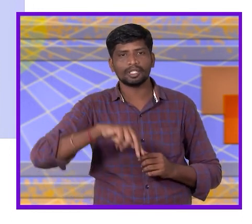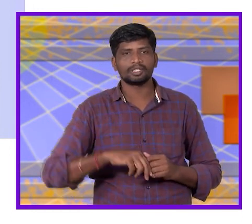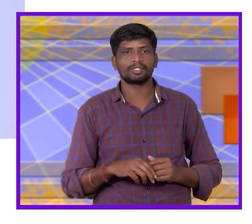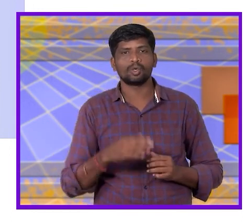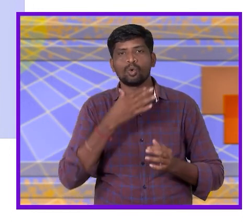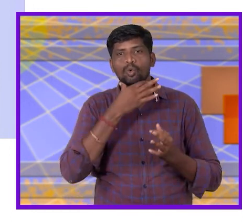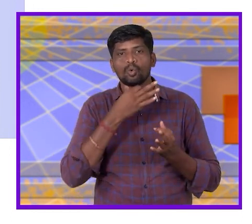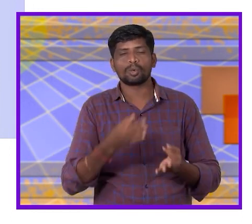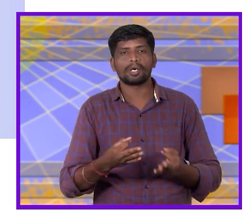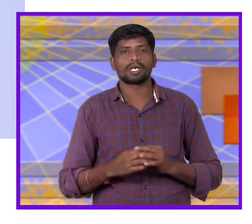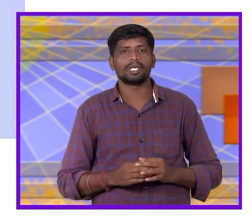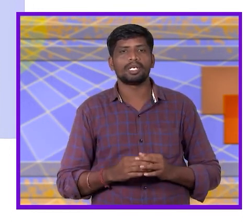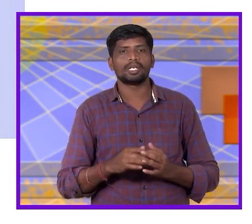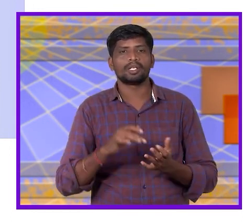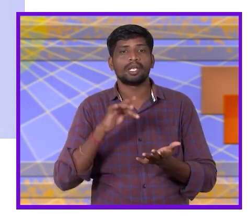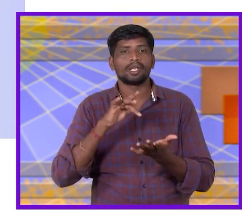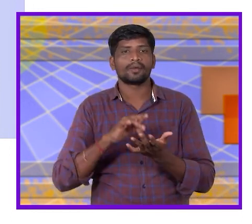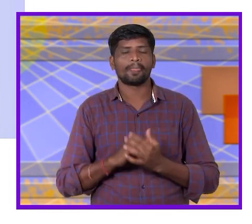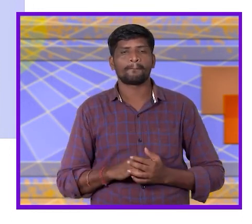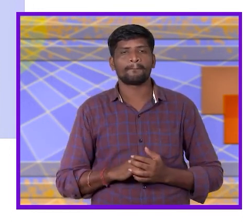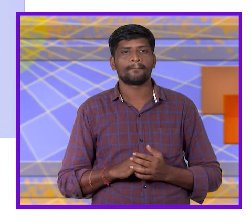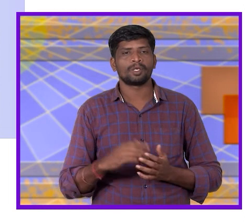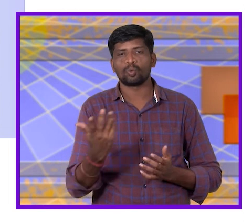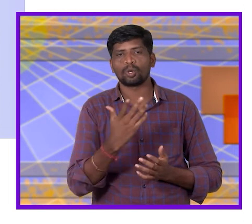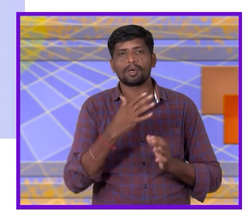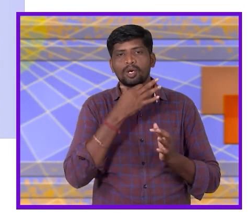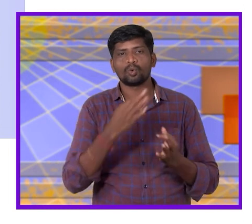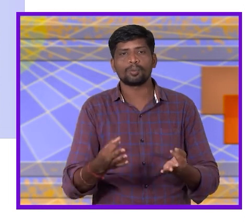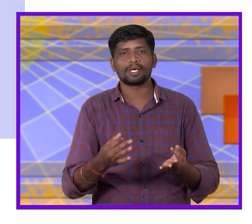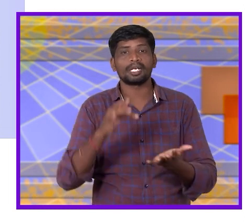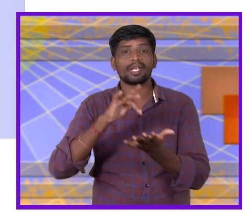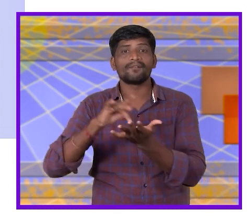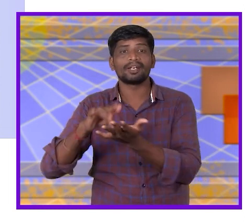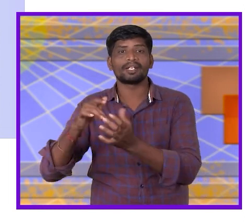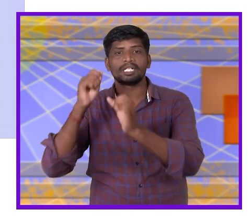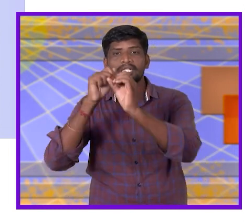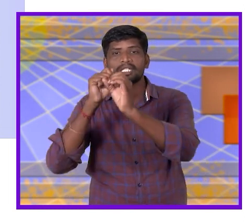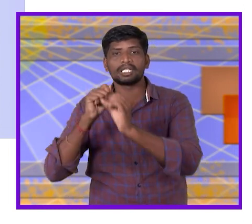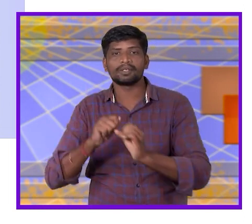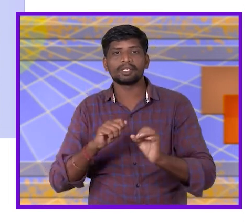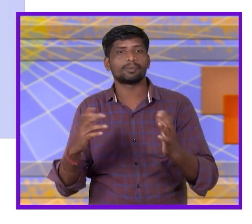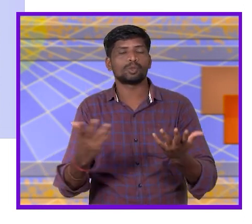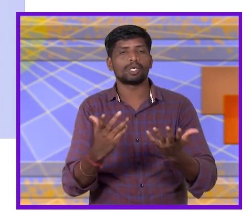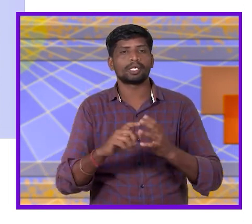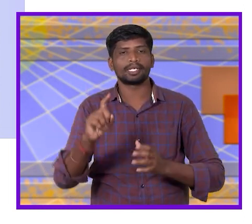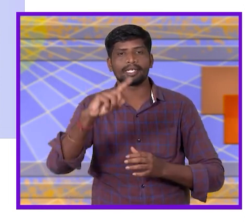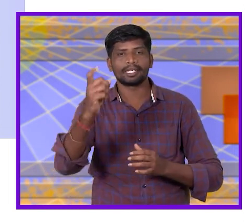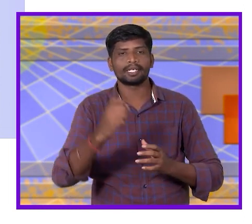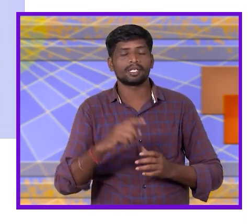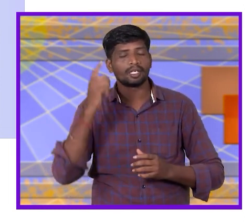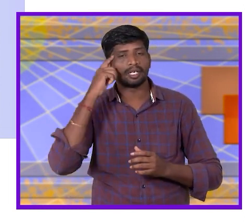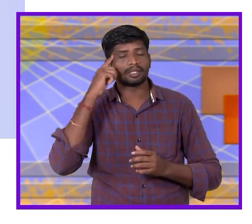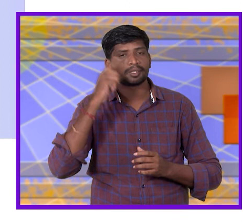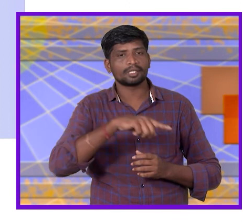பாருங்கள், குரல்பாக்கள் நம்ம நிறைய இடத்த பற்றி பார்த்தோம், குரல்பாக்கள் எவ்வளவு இடங்களில் செதுக்கி வைக்கப்பட்டுள்ளன? நீங்கள் நினச்சி பாருங்கள்